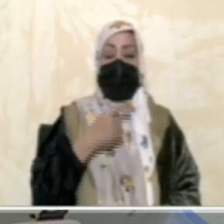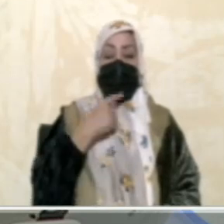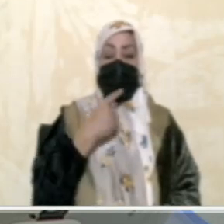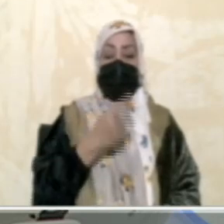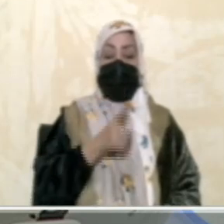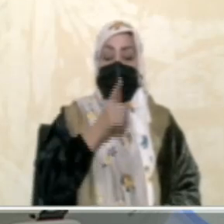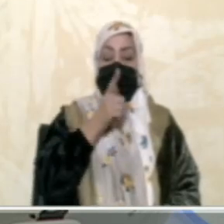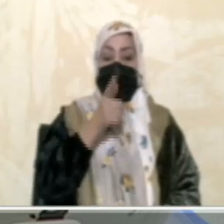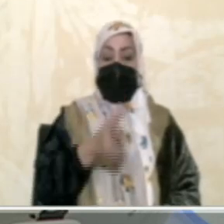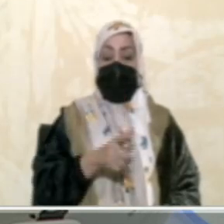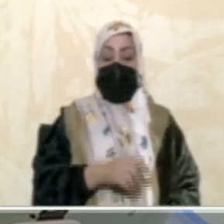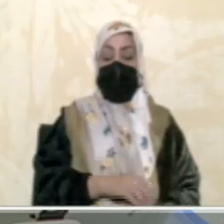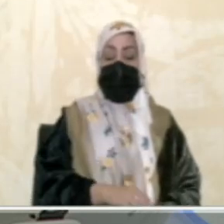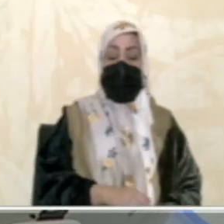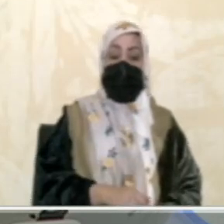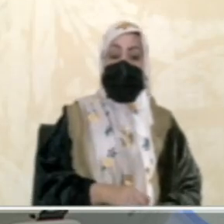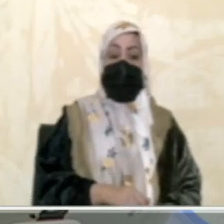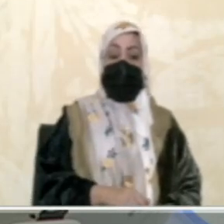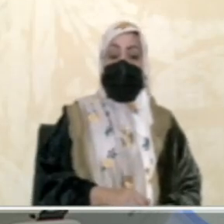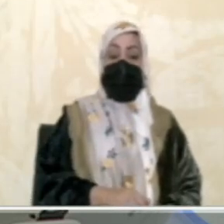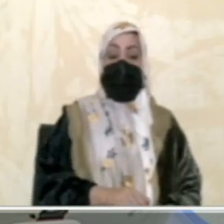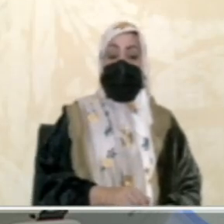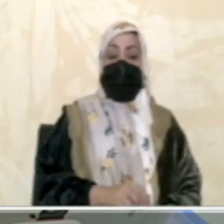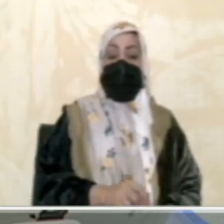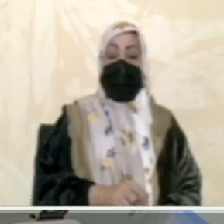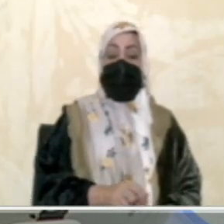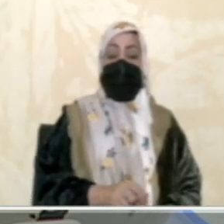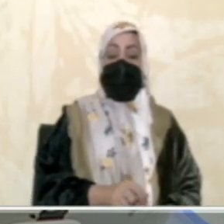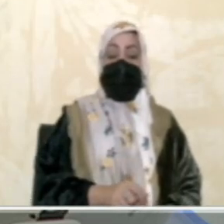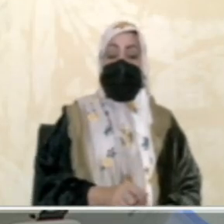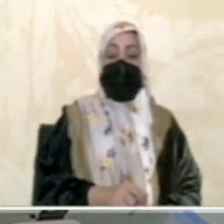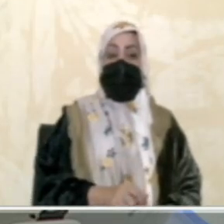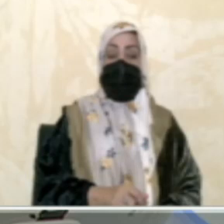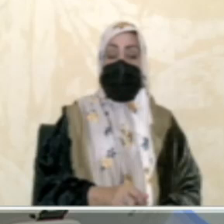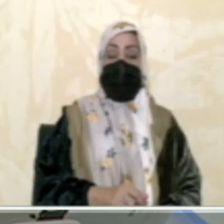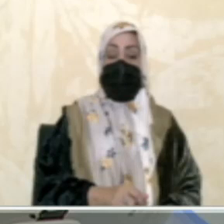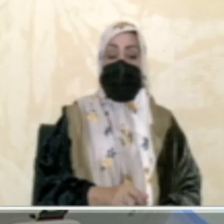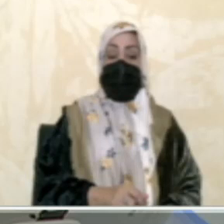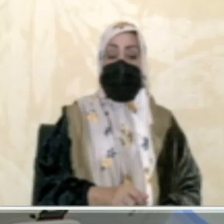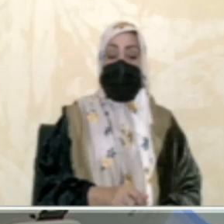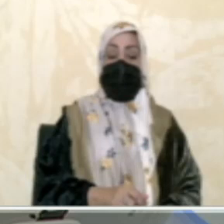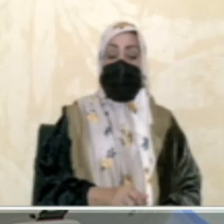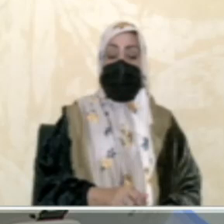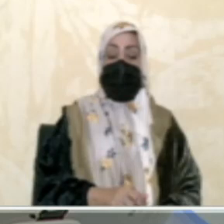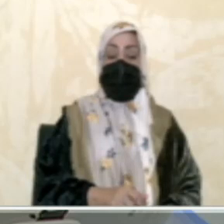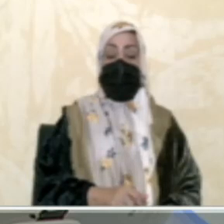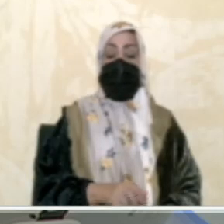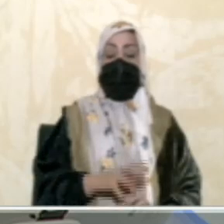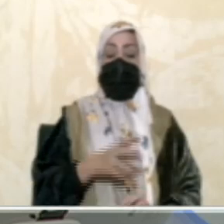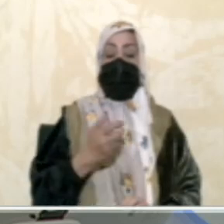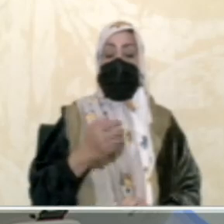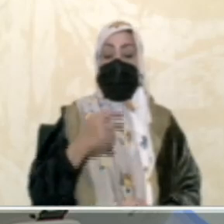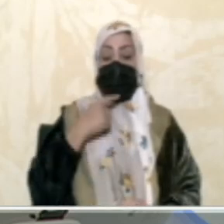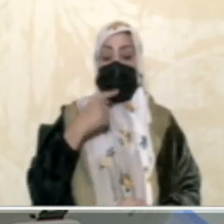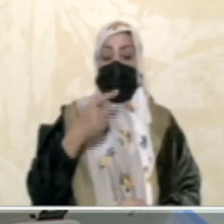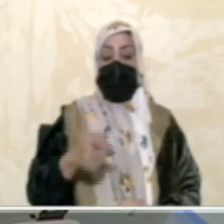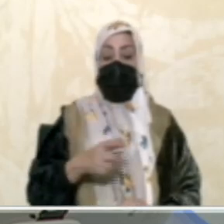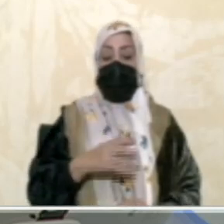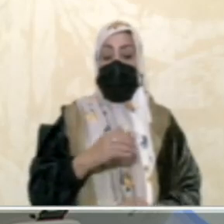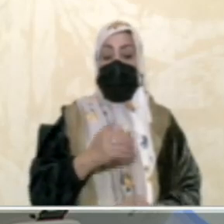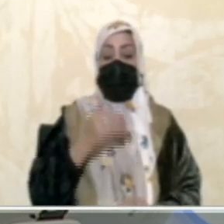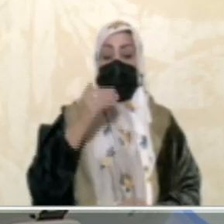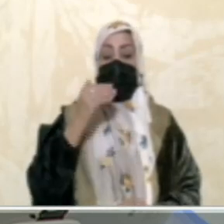بنت ابن بنت الاخت يقول لك يا خاله امي